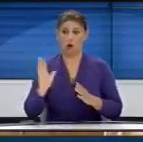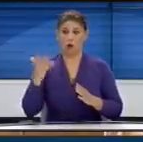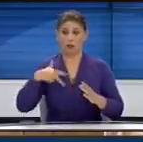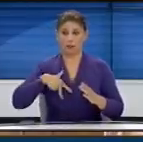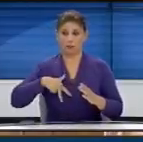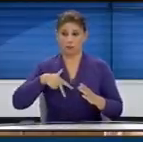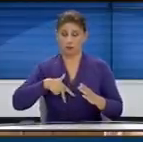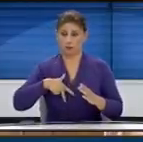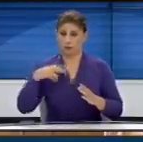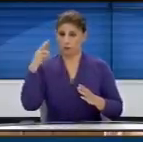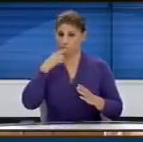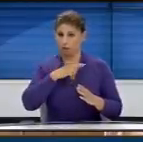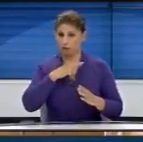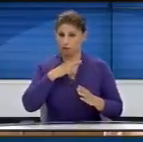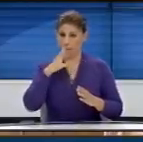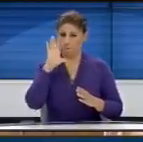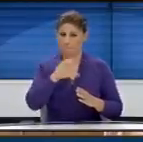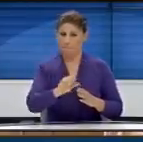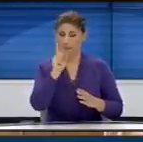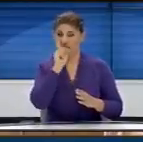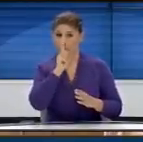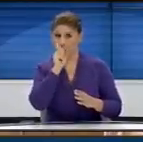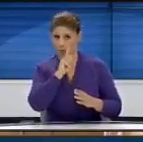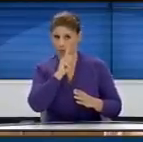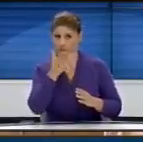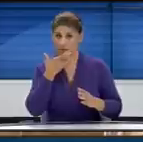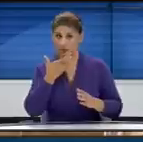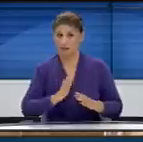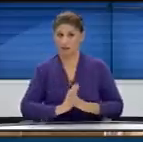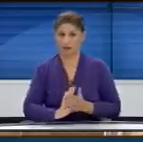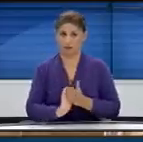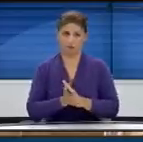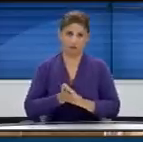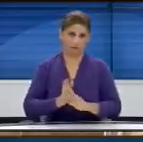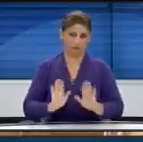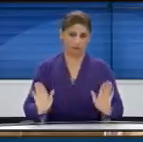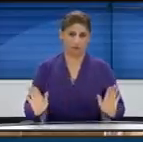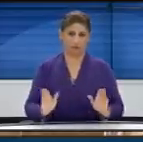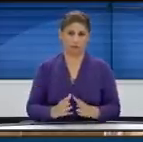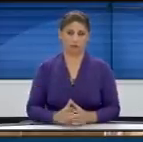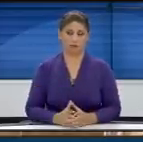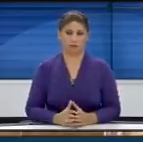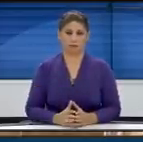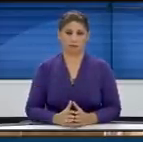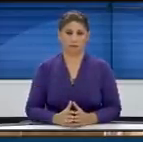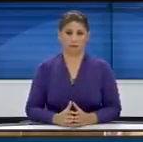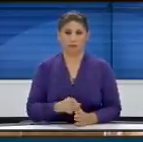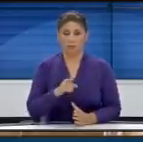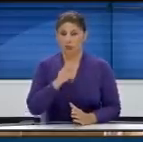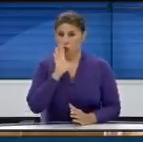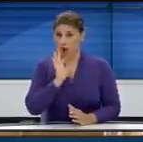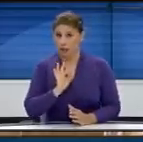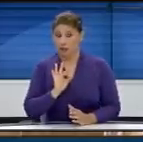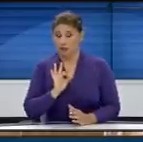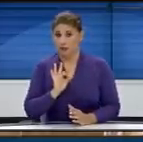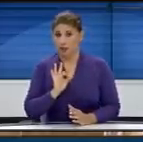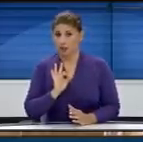ή πρωθυπουργός πιάνεται ψευδόμενος, παραιτείται. Είναι ή δεν είναι αλήθεια, εγώ δεν το